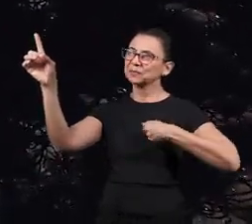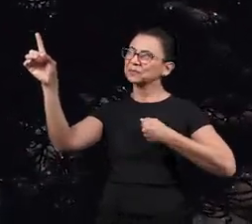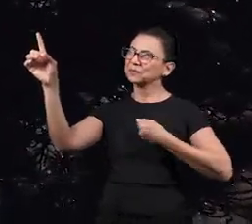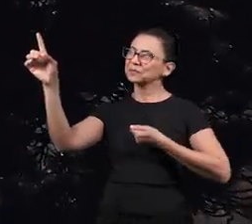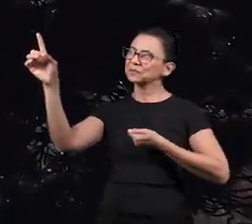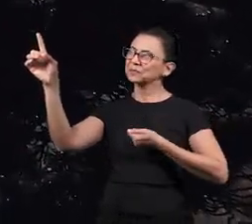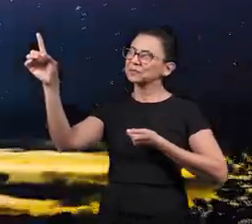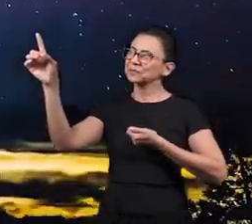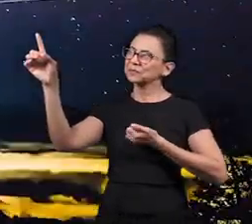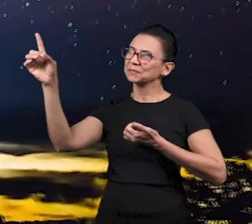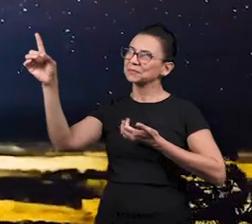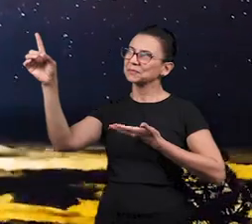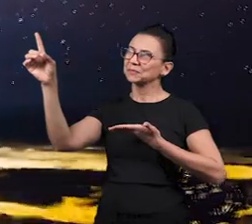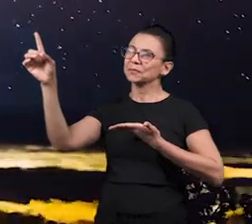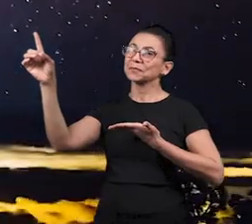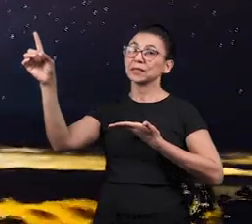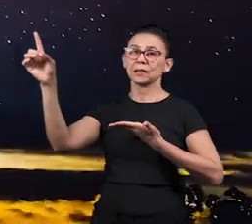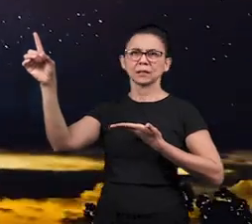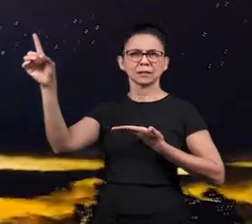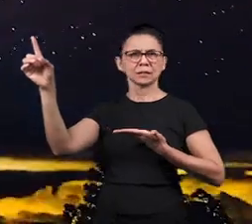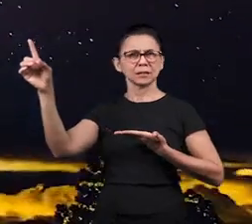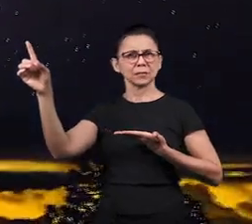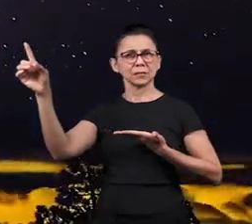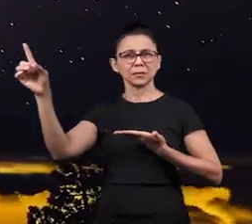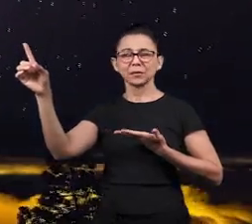Deus, это любовь Божья.